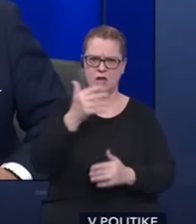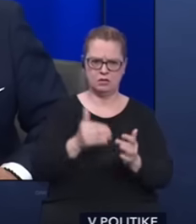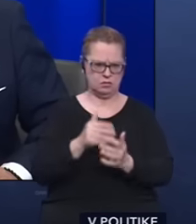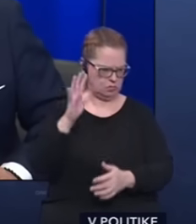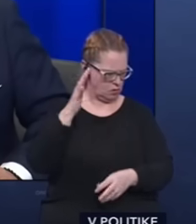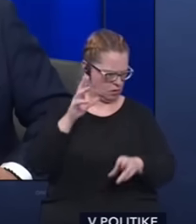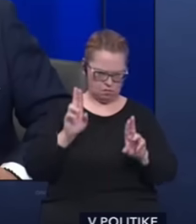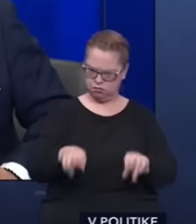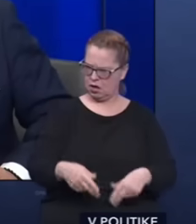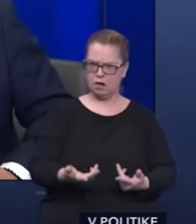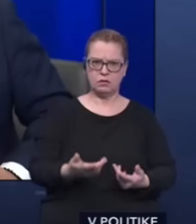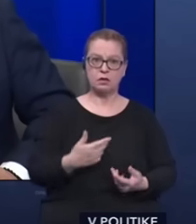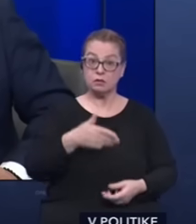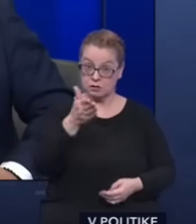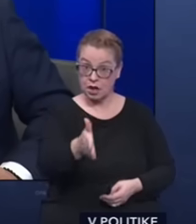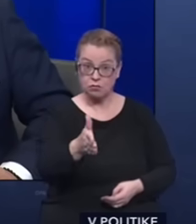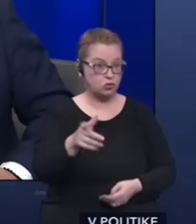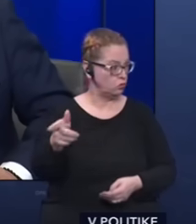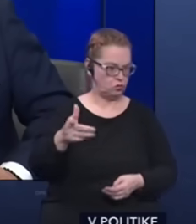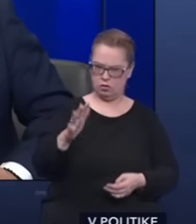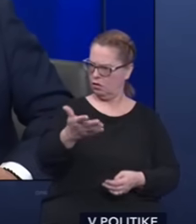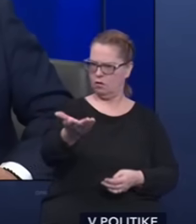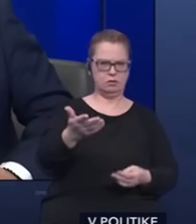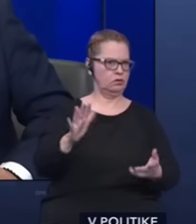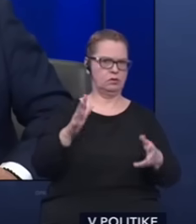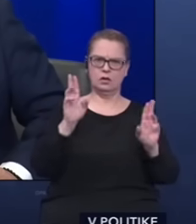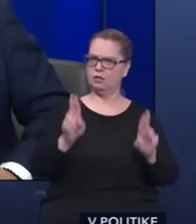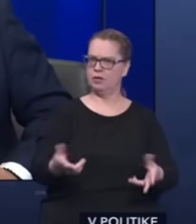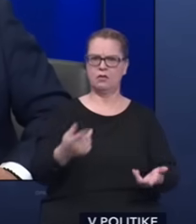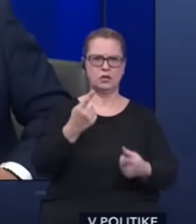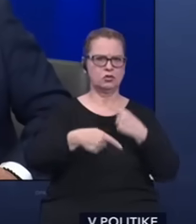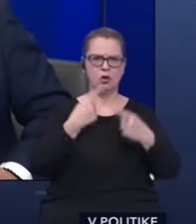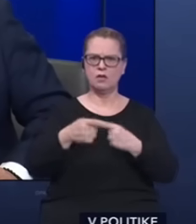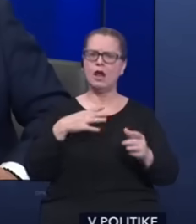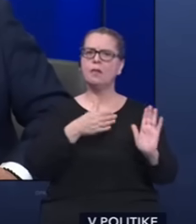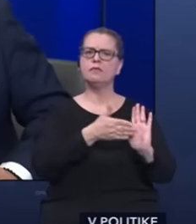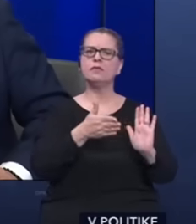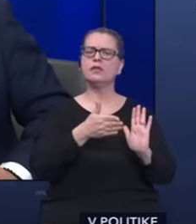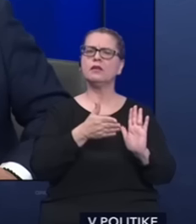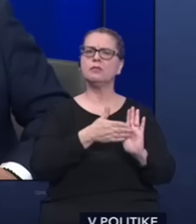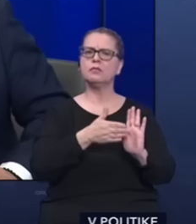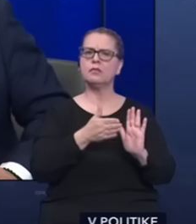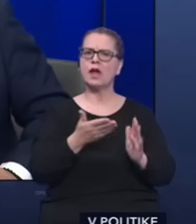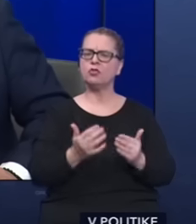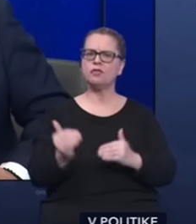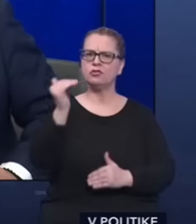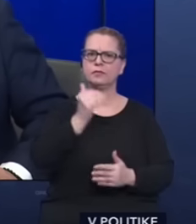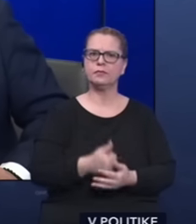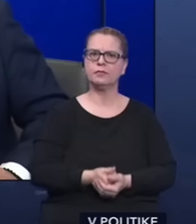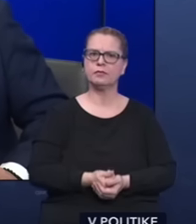na 20%. Toto nie je pravda. Stavíme sa? Toto nie je... Poslanec Vyskupič zdvihol firmám s obratom nad